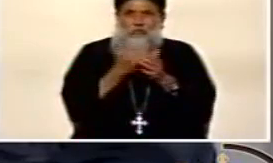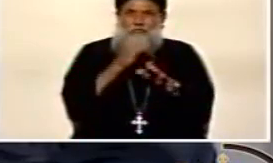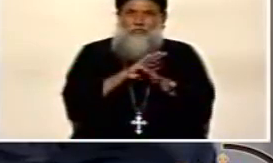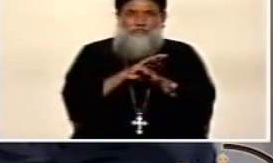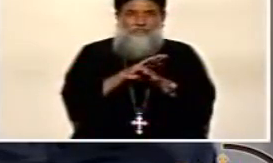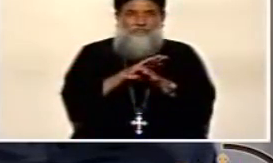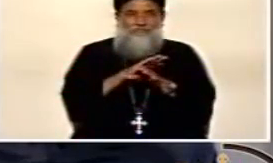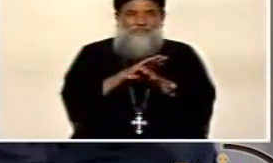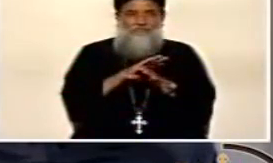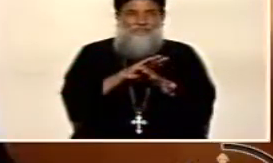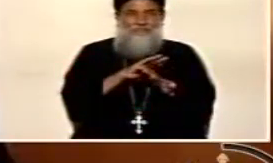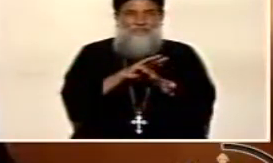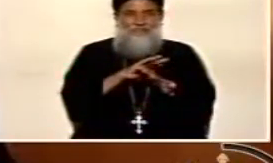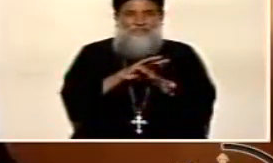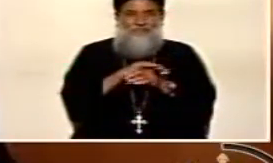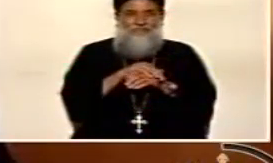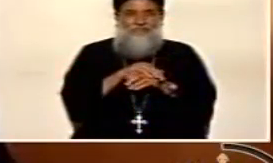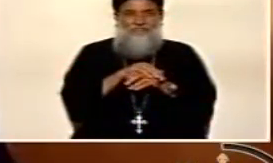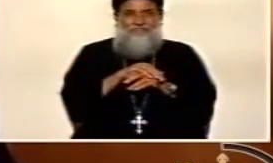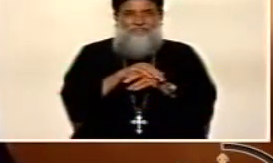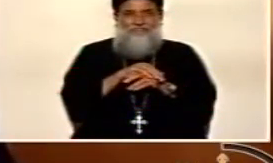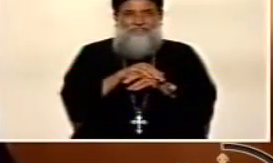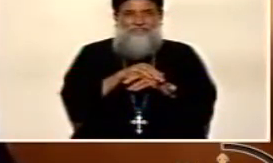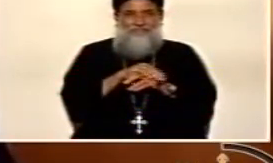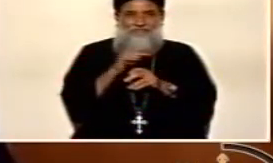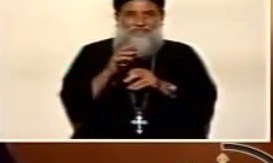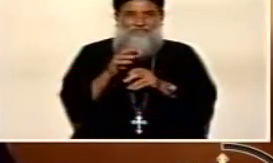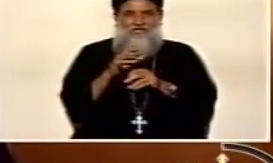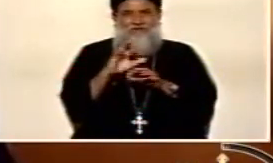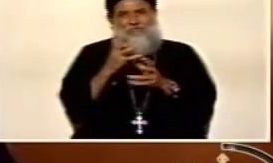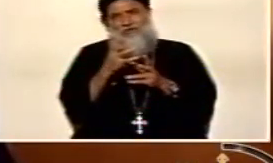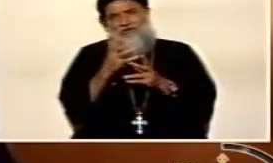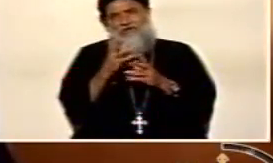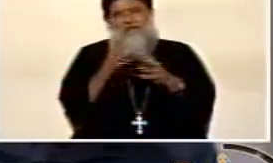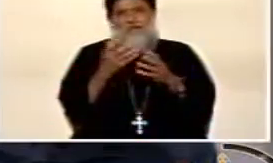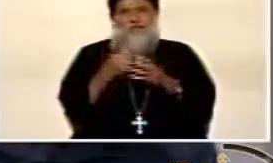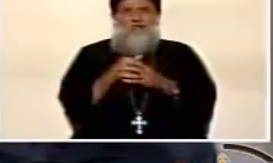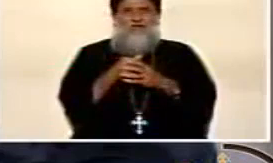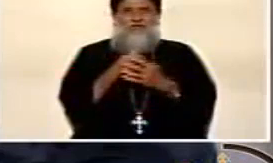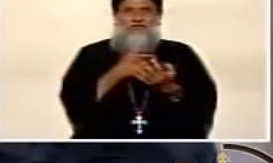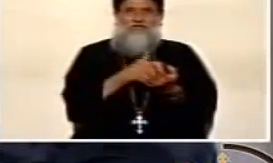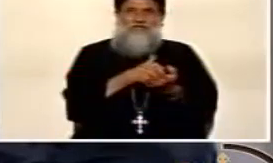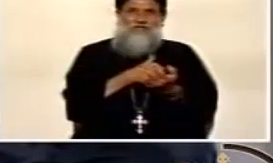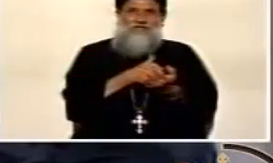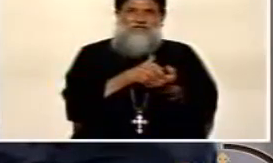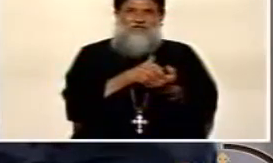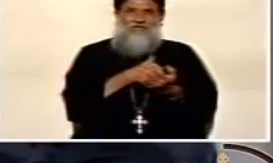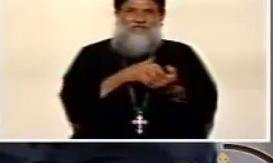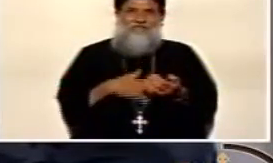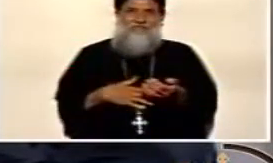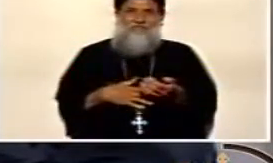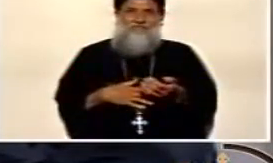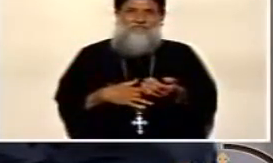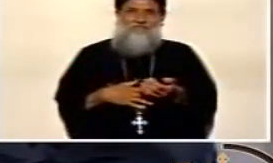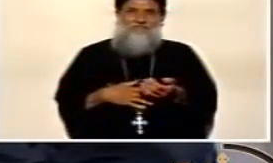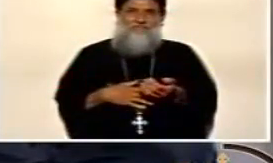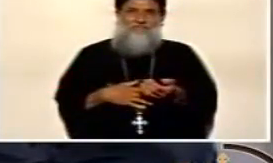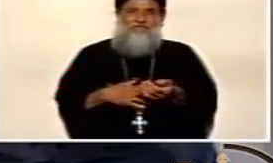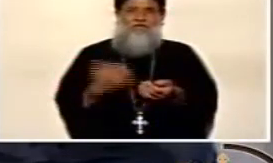مش فاهم تقصد ايه بيجرى لي حاجة، يعني حاسة انه هيجرى لها حاجة، يعني هتنتقل هي كمان، هي